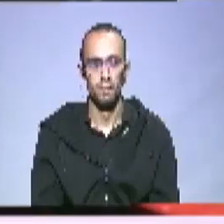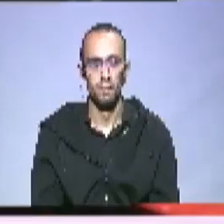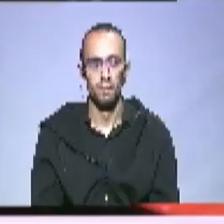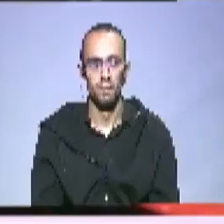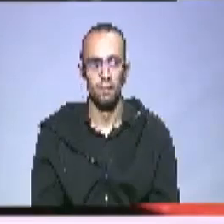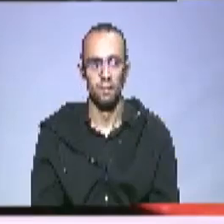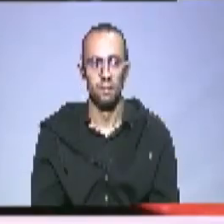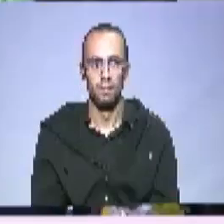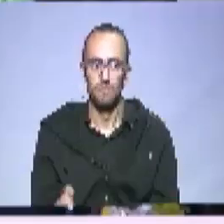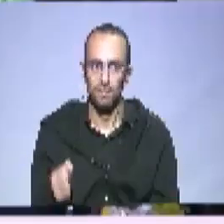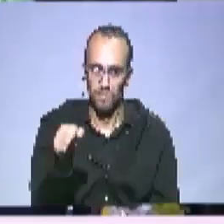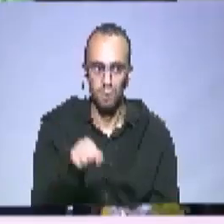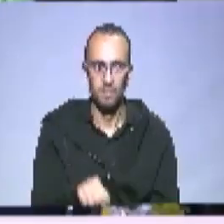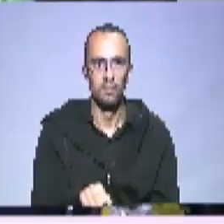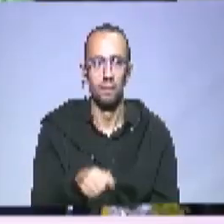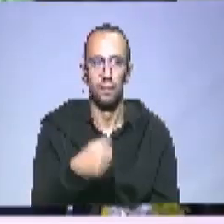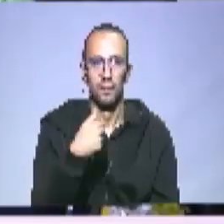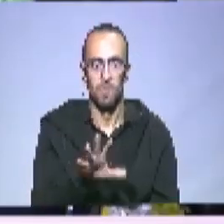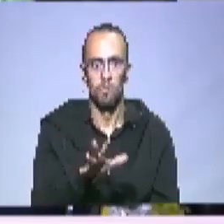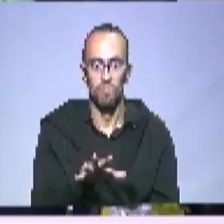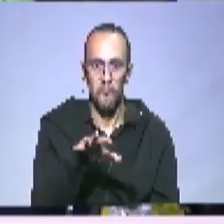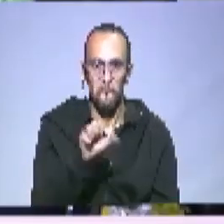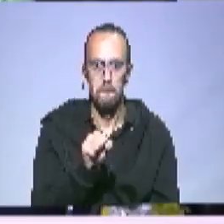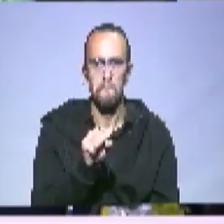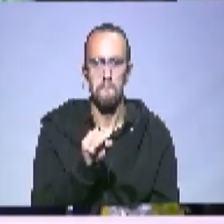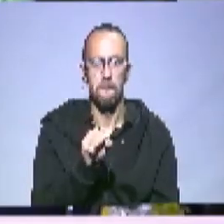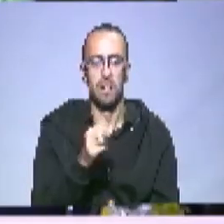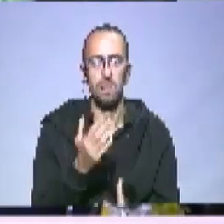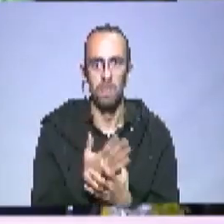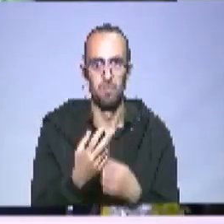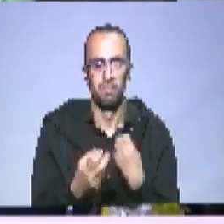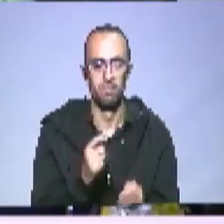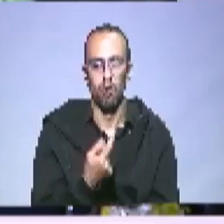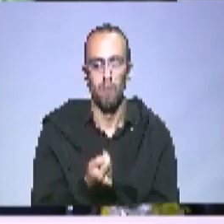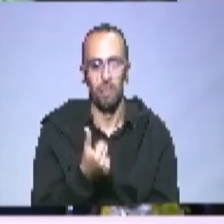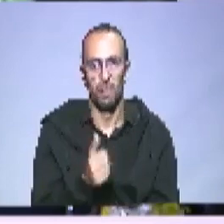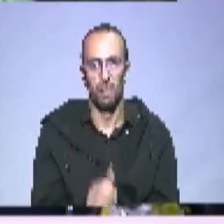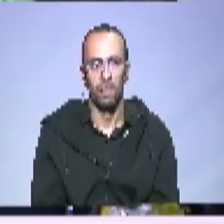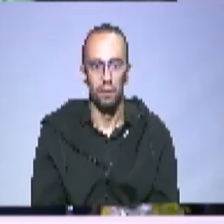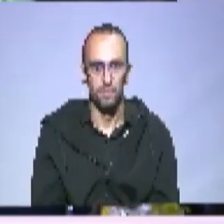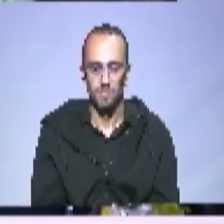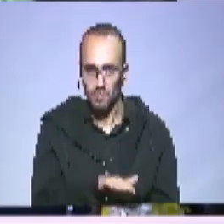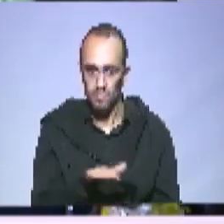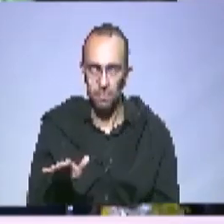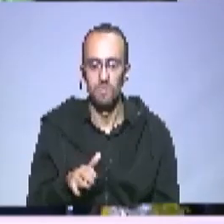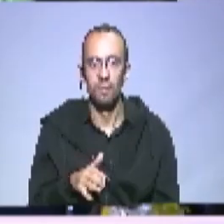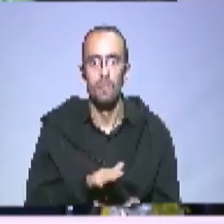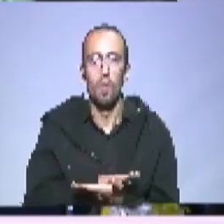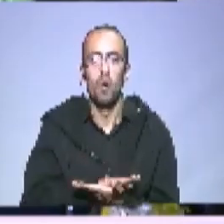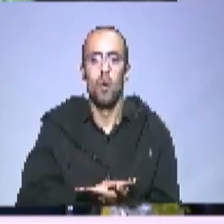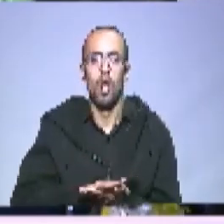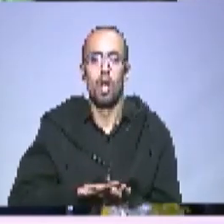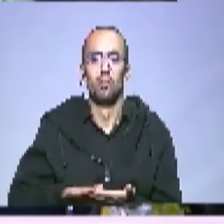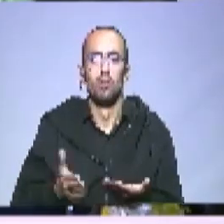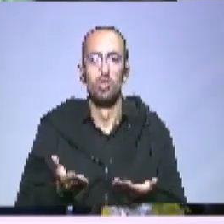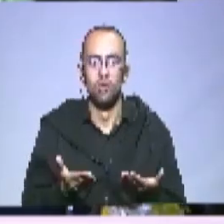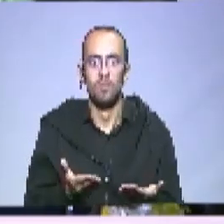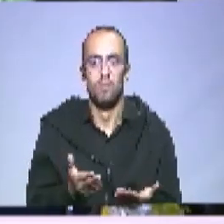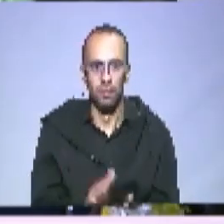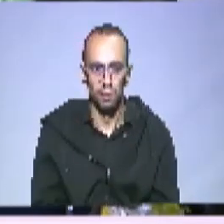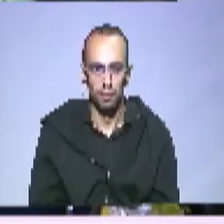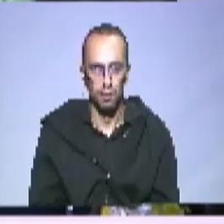اهو ماشي كده. حلو قوي. تمام، حلو كده. هنبتدي نفرد بقى الجلاش بتاعنا عشان الموضوع هياخد وقت في تسويته